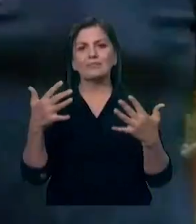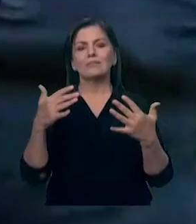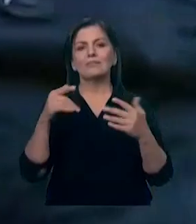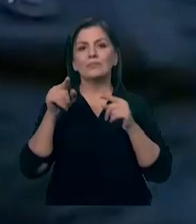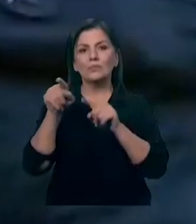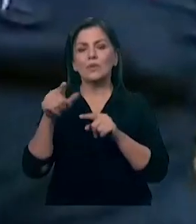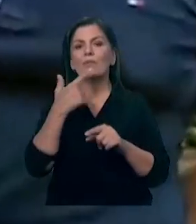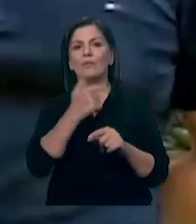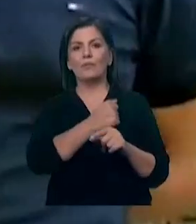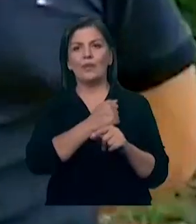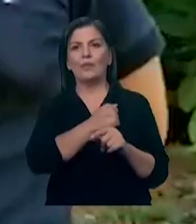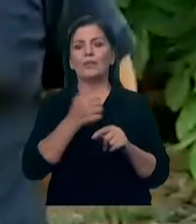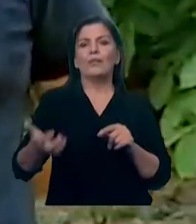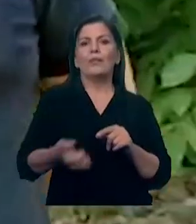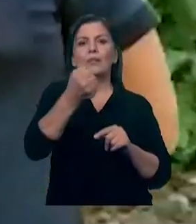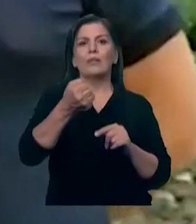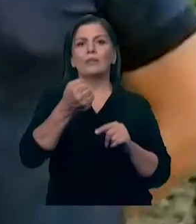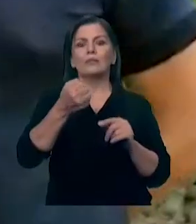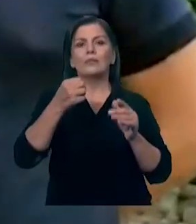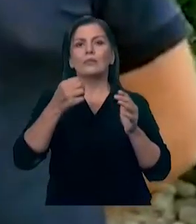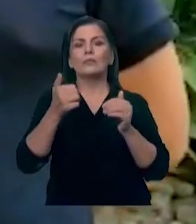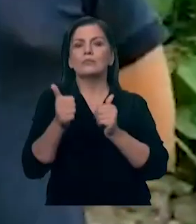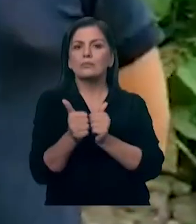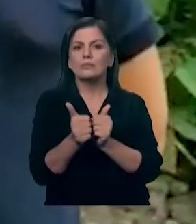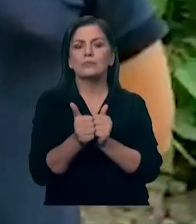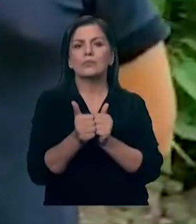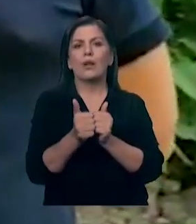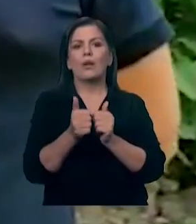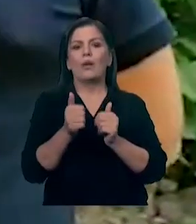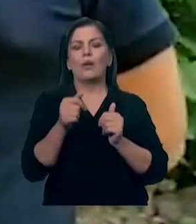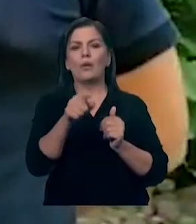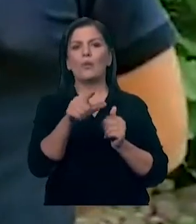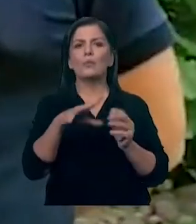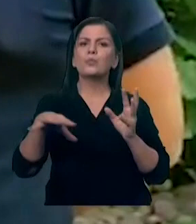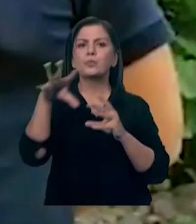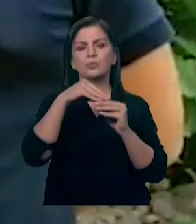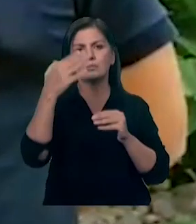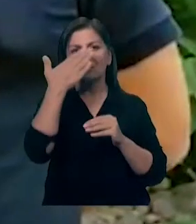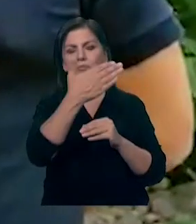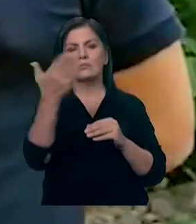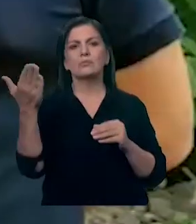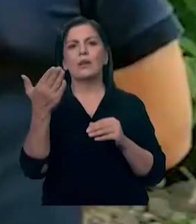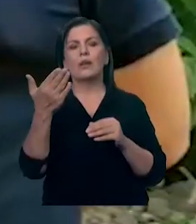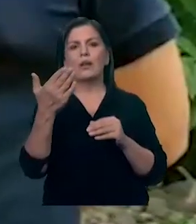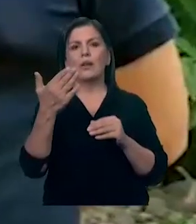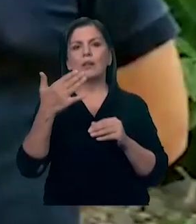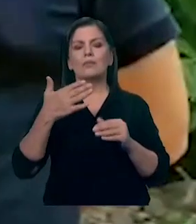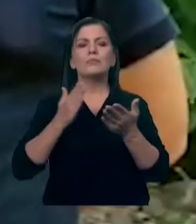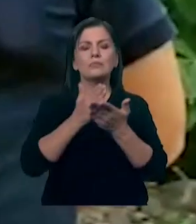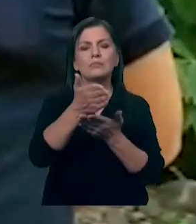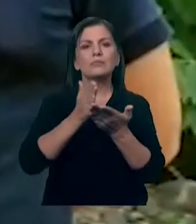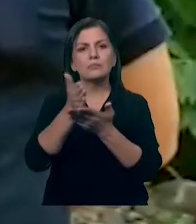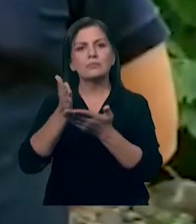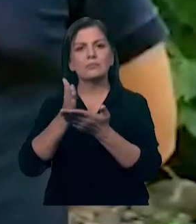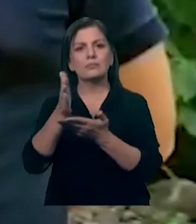ordumuza dəstəyini nümayiş etdirməklə yanaşı, demək olar ki, təxribata məruz qalan bütün insanlara bir-bir baş çəkir. İndi